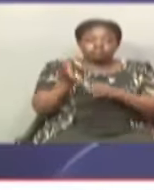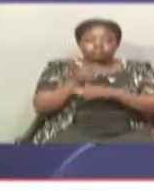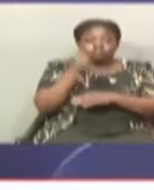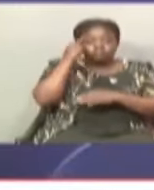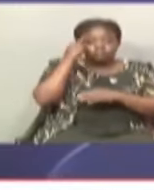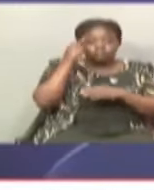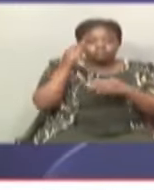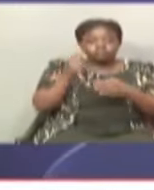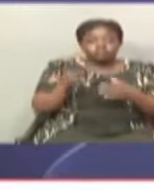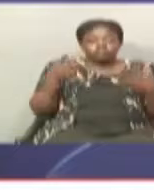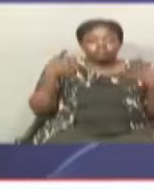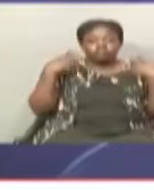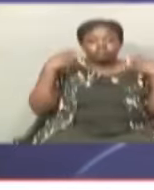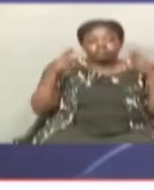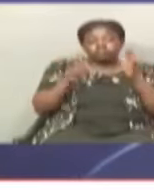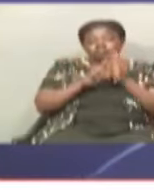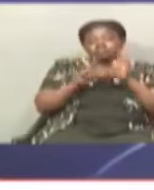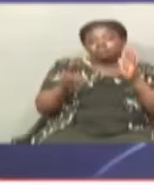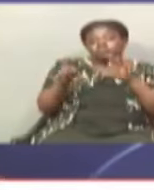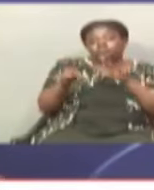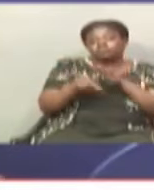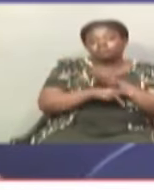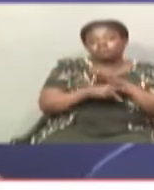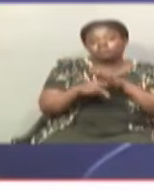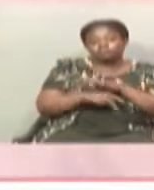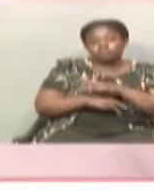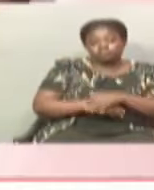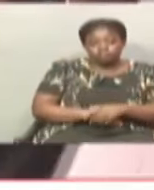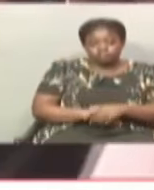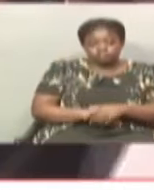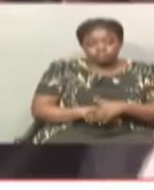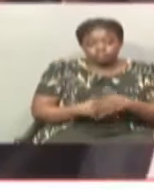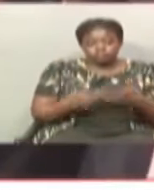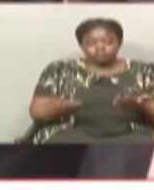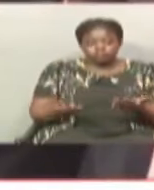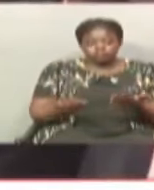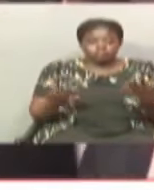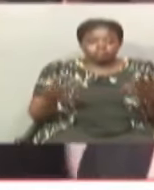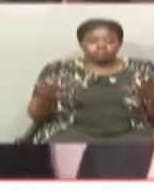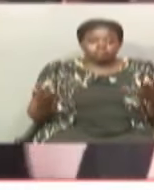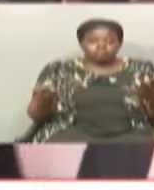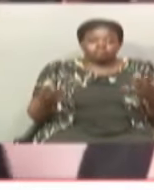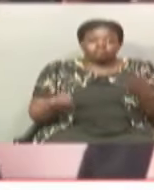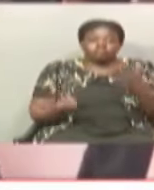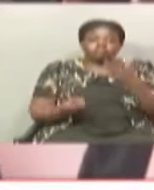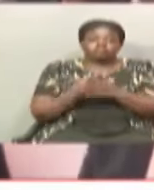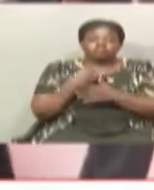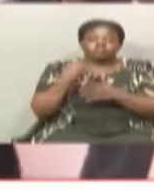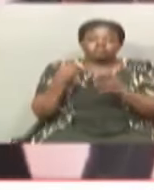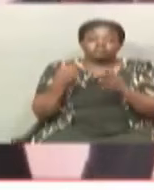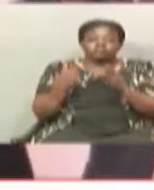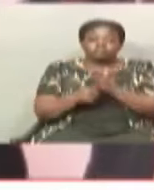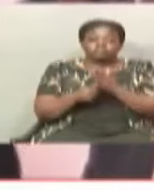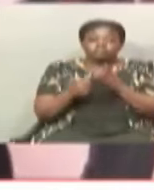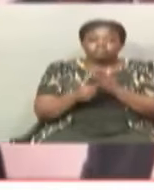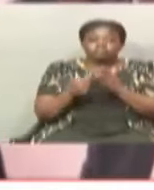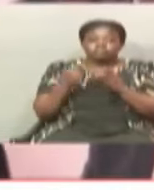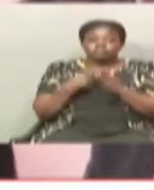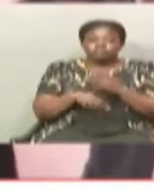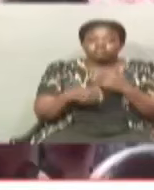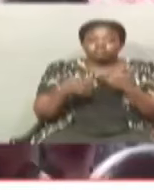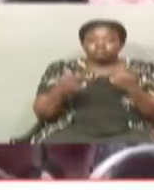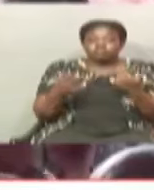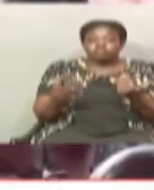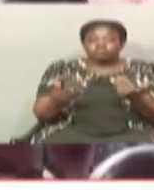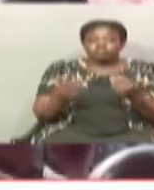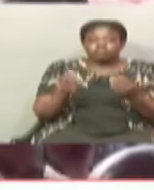emmengo n'ebisika by'ebyakiikiri Katikkiro kya hospital Mayiga. Misaaki atotolika na luzali yaviddeko okufa kwa mama we n'agamba nti yabibwa tijawali amukumi